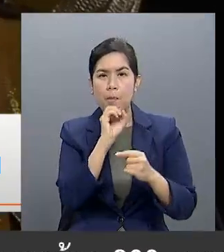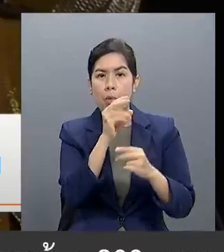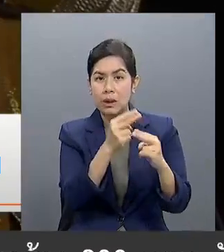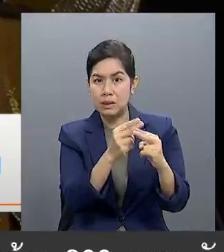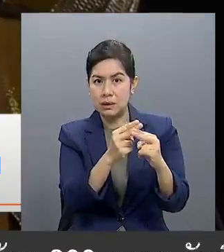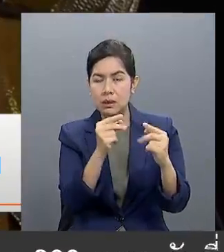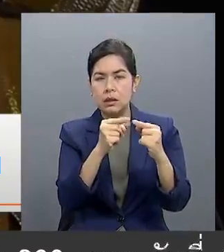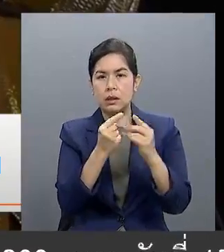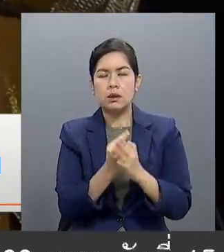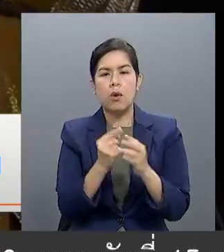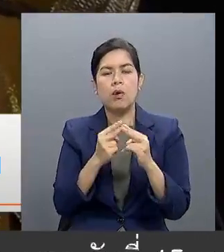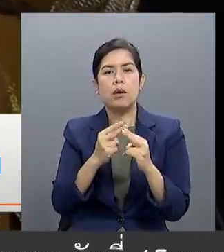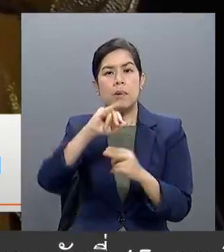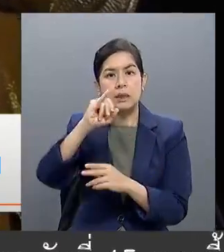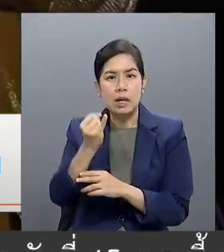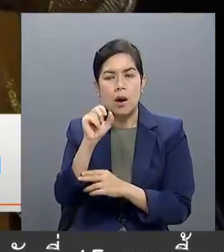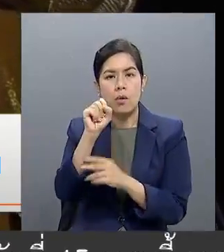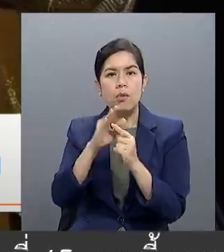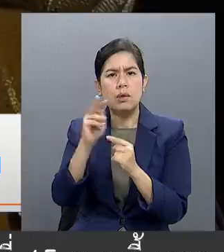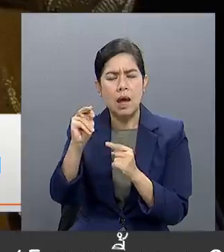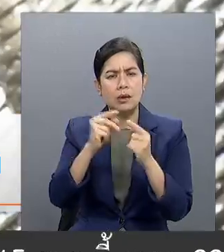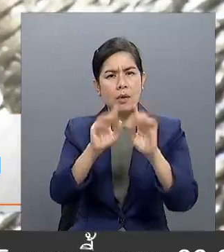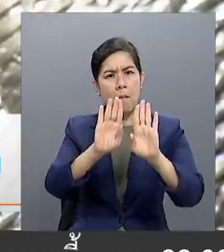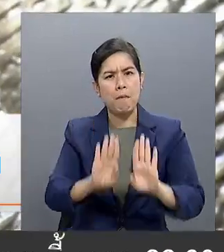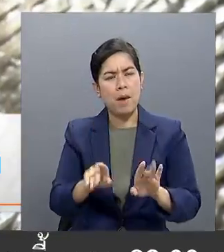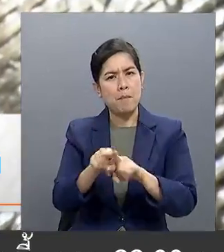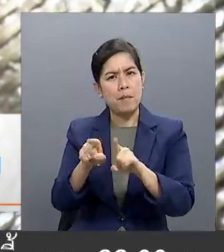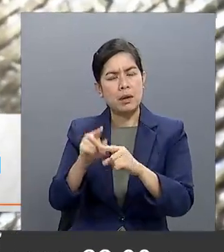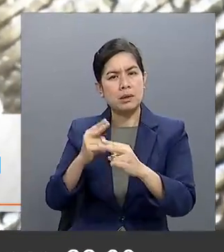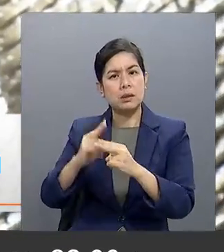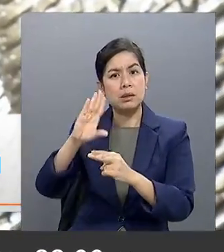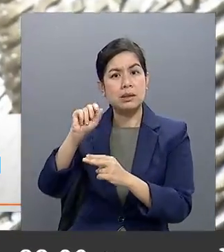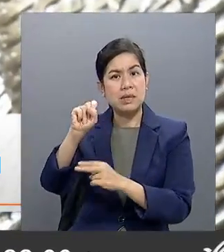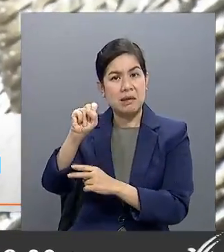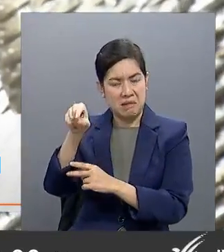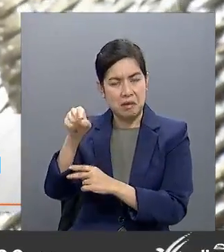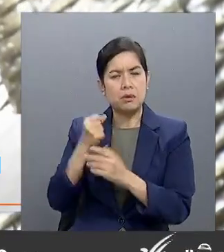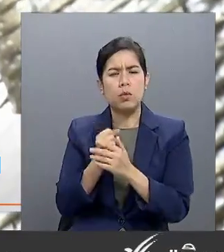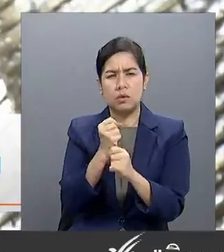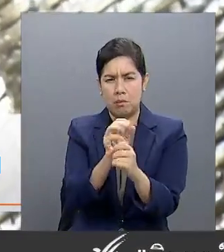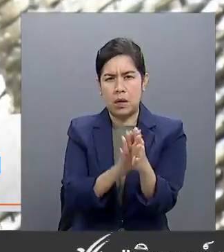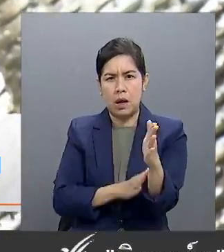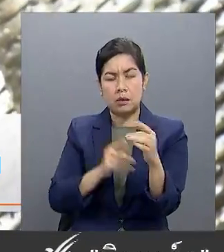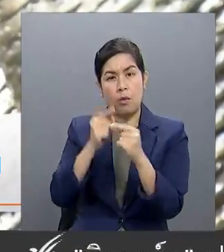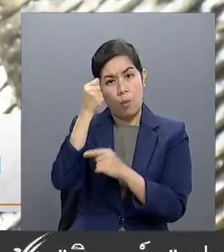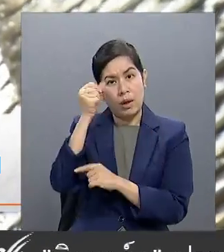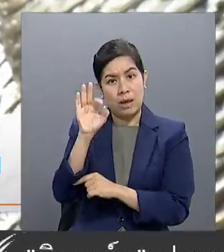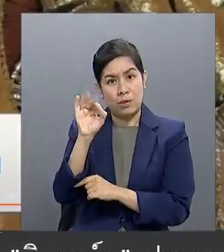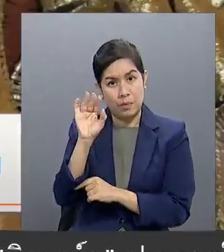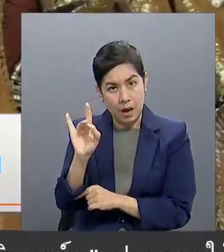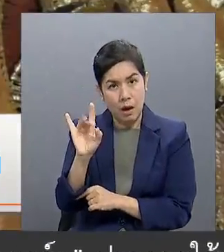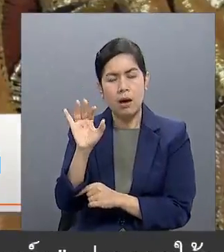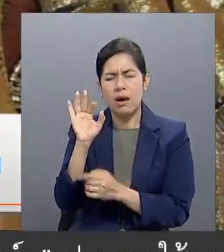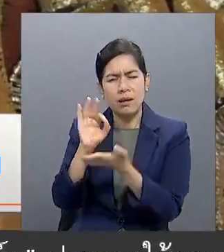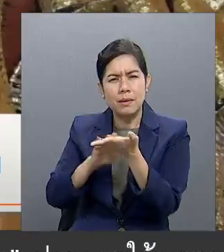ศิลปะแบบเชียงแสนพระพุทธรูปองค์นี้ใช้เวลาสร้าง99วันใช้ไม้ไผ่ทั้งหมด 39,000